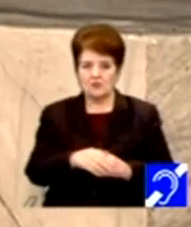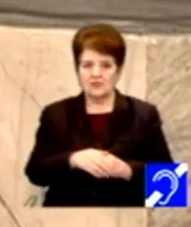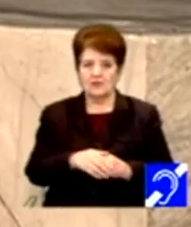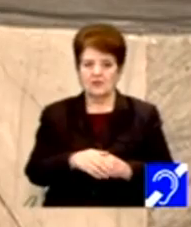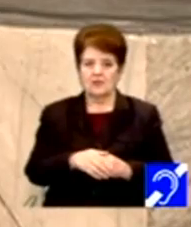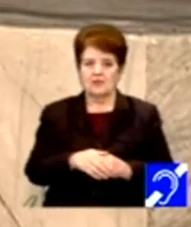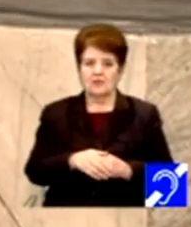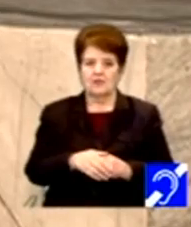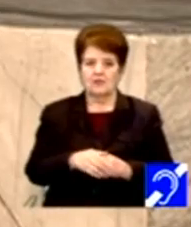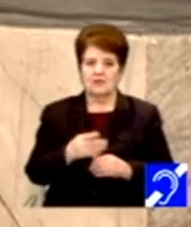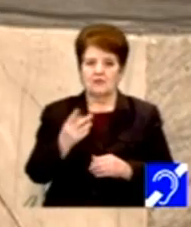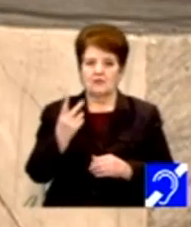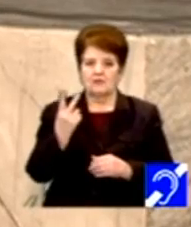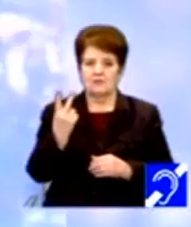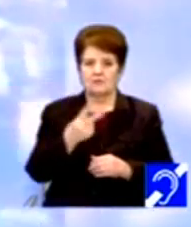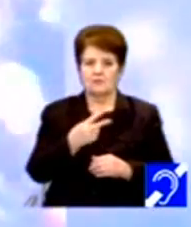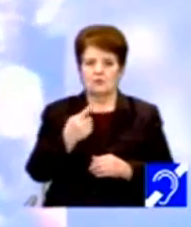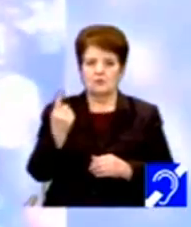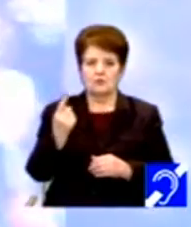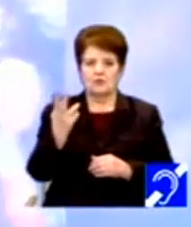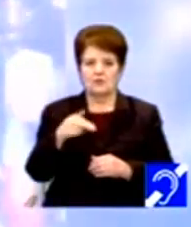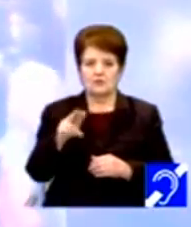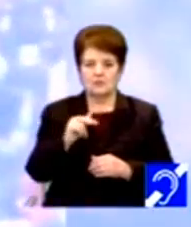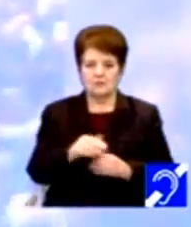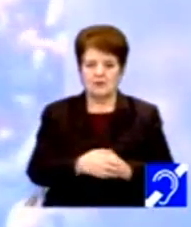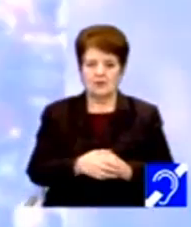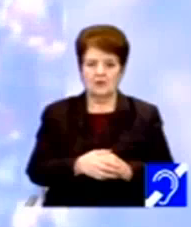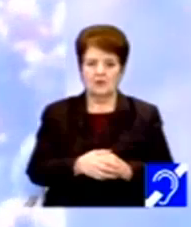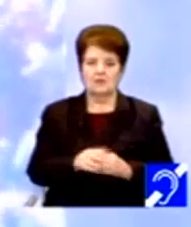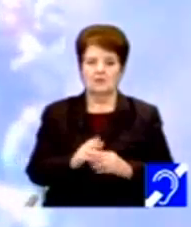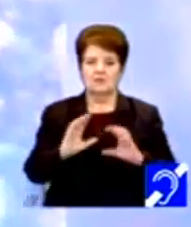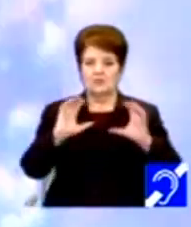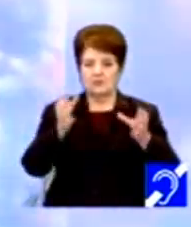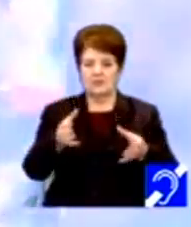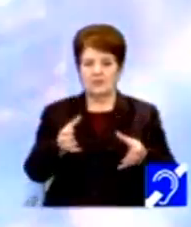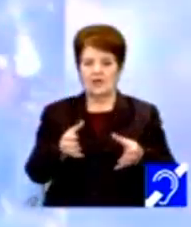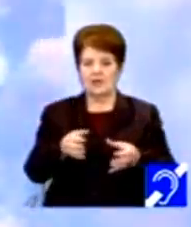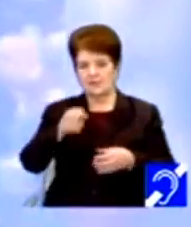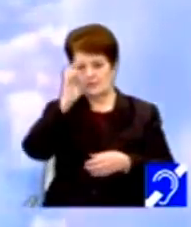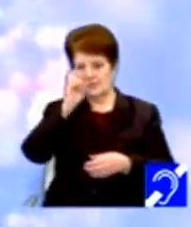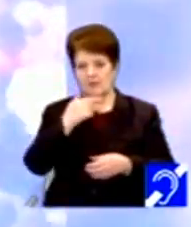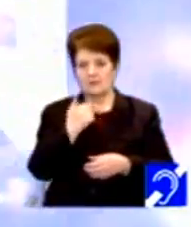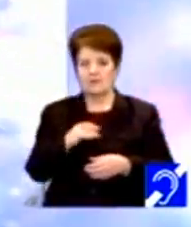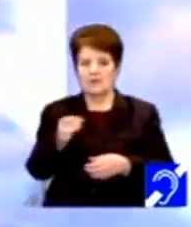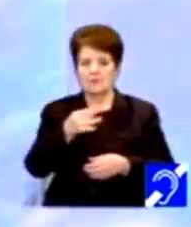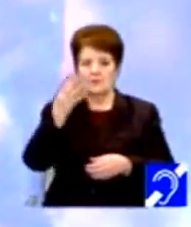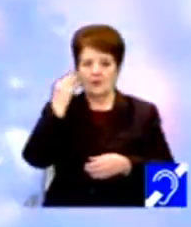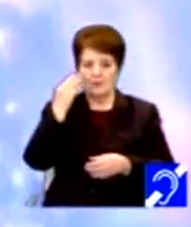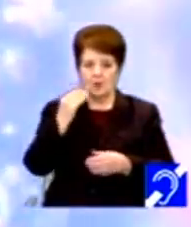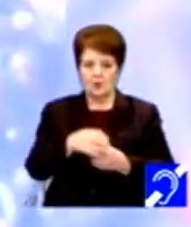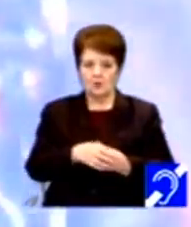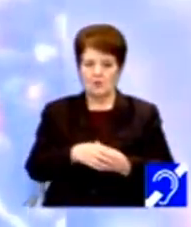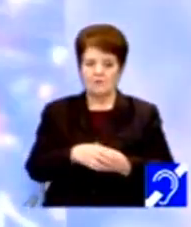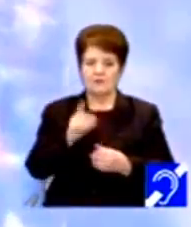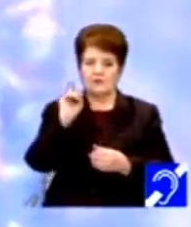la 21-23 decembrie și apoi cum s-a răspândit în întreaga țară. Românismul era prezent în Republica Moldova